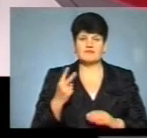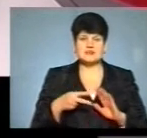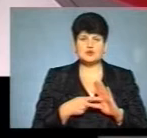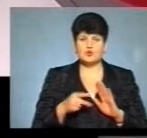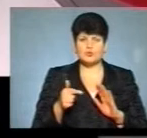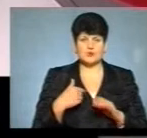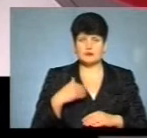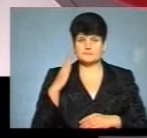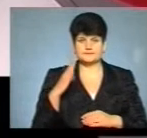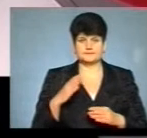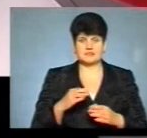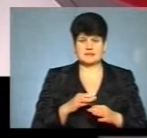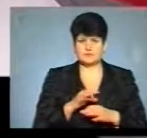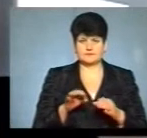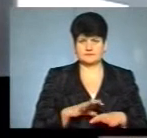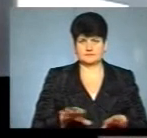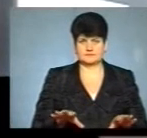не голосували за цей бюджет?